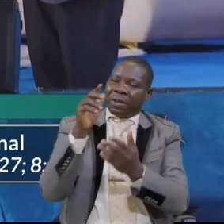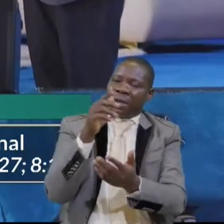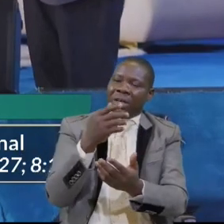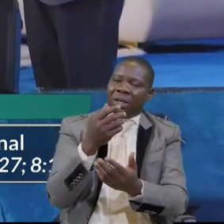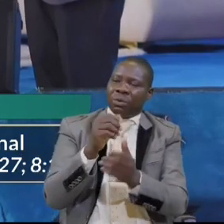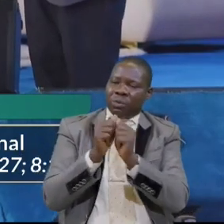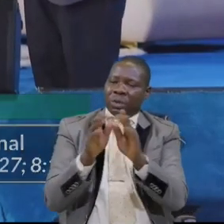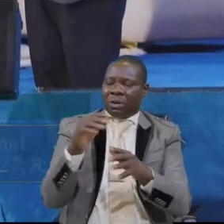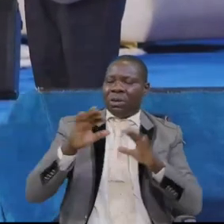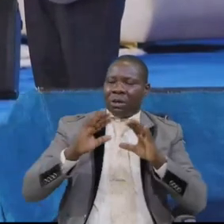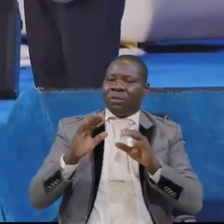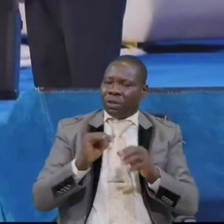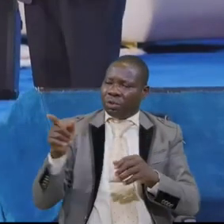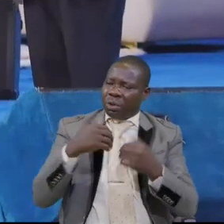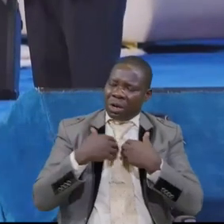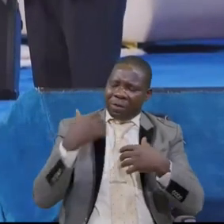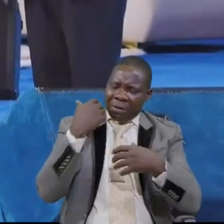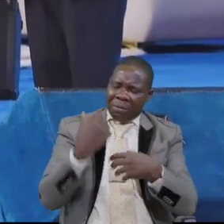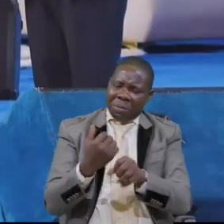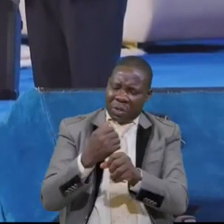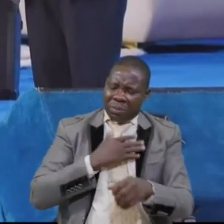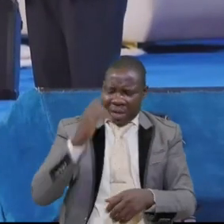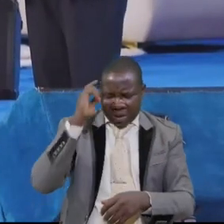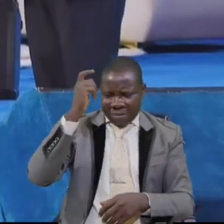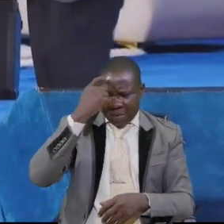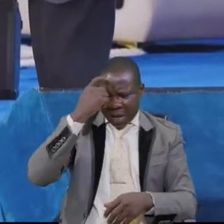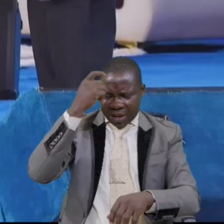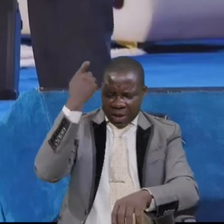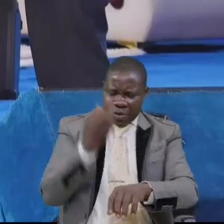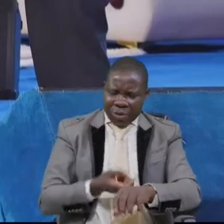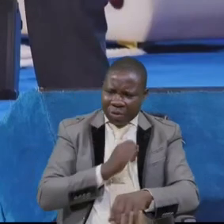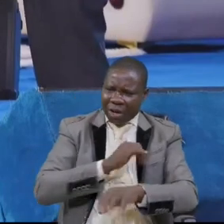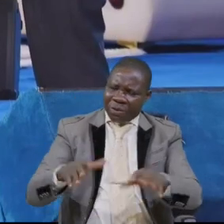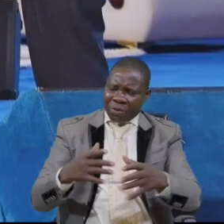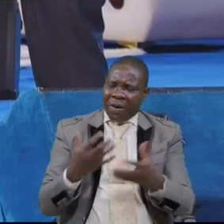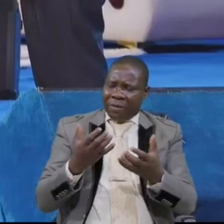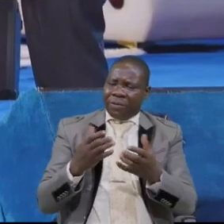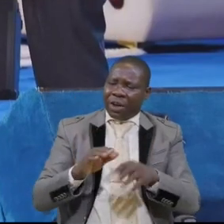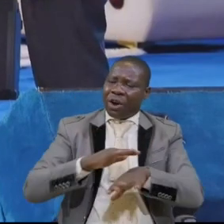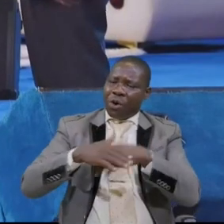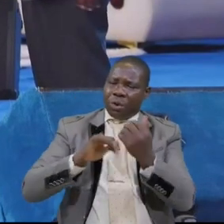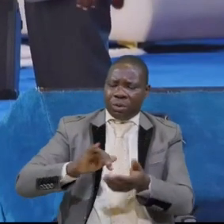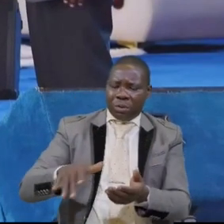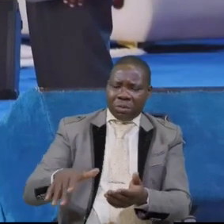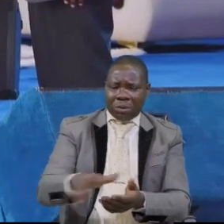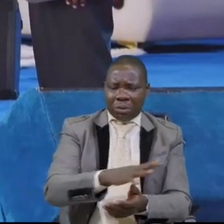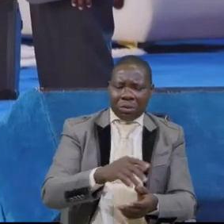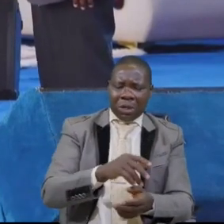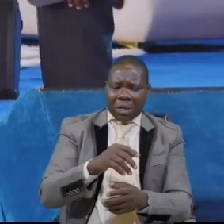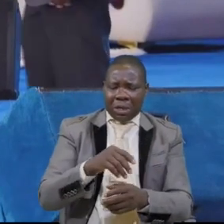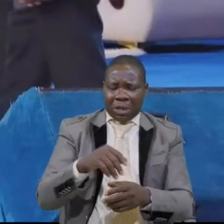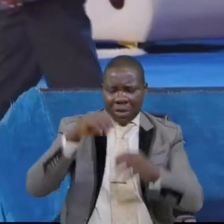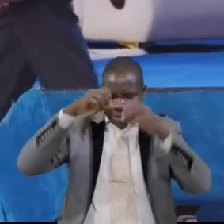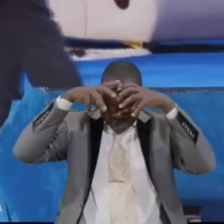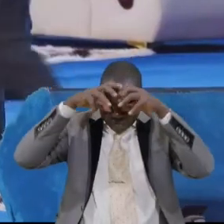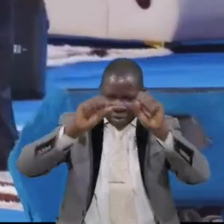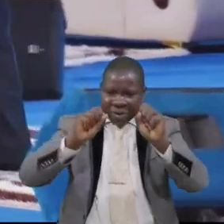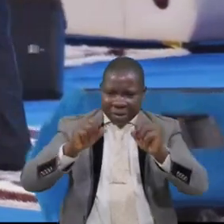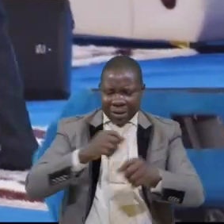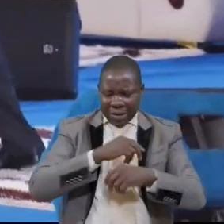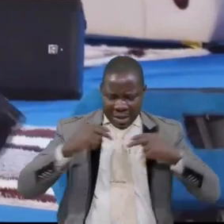cœur. Et je ne crains pas ces présidents. Je ne crains pas ces intendants. Seigneur, merci. Oh, je sais que les lions sont